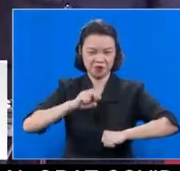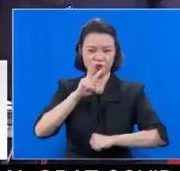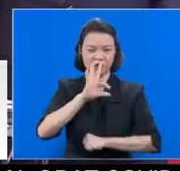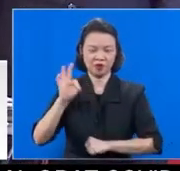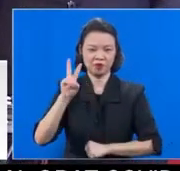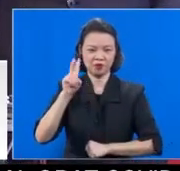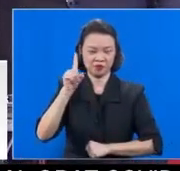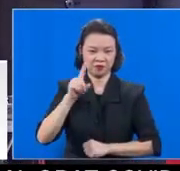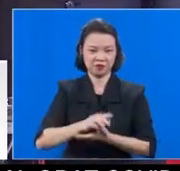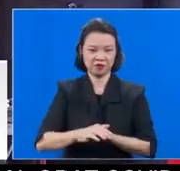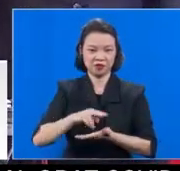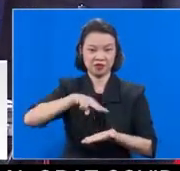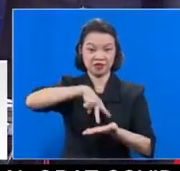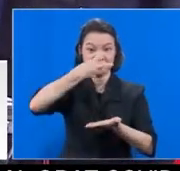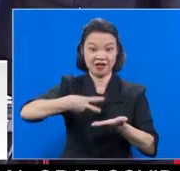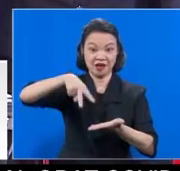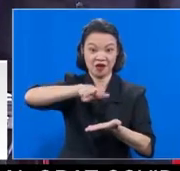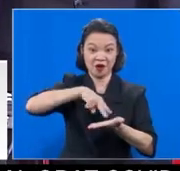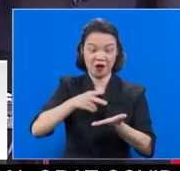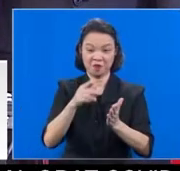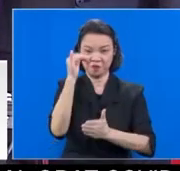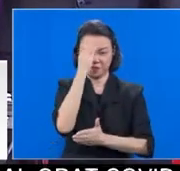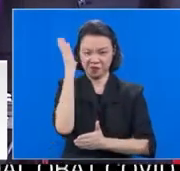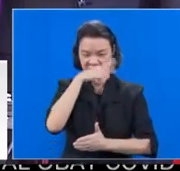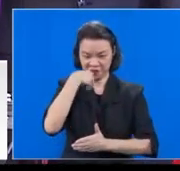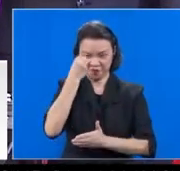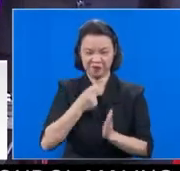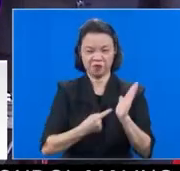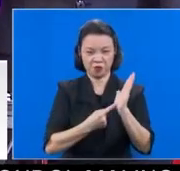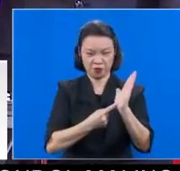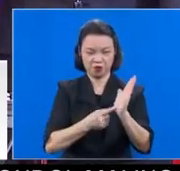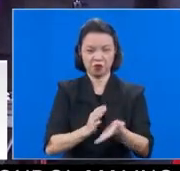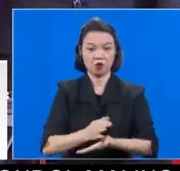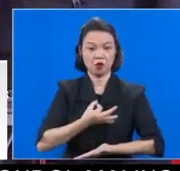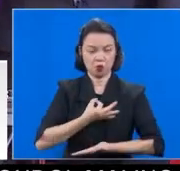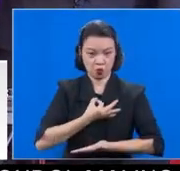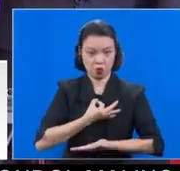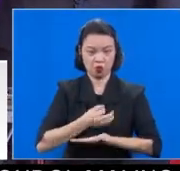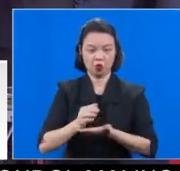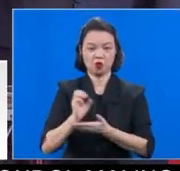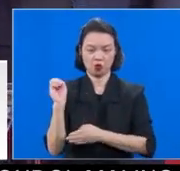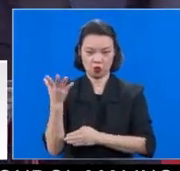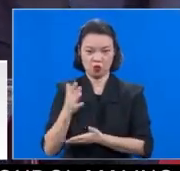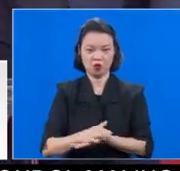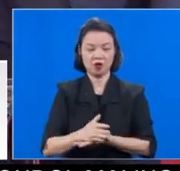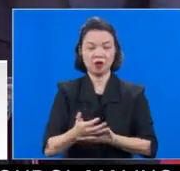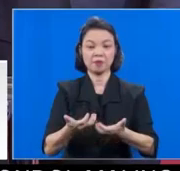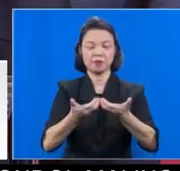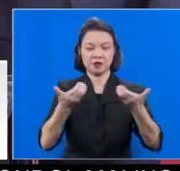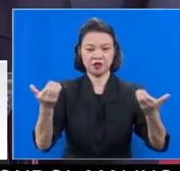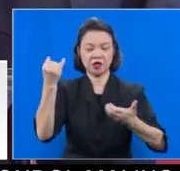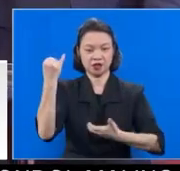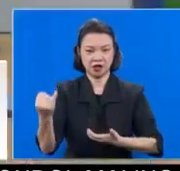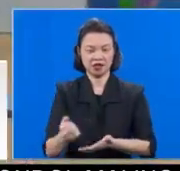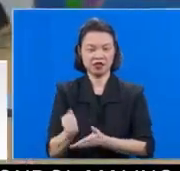artistik di nomor floor exercise. Medali emas ini sekaligus juga menjadi kado perpisahan yang manis bagi Rifda pada SEA Games terakhirnya.